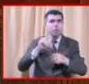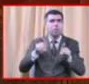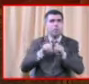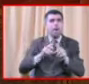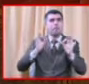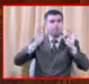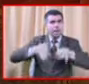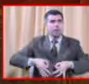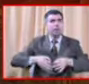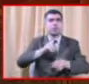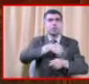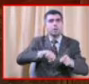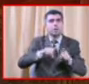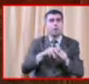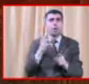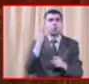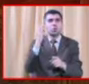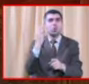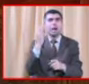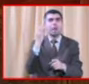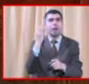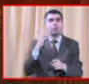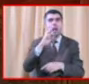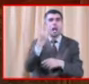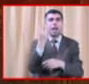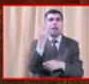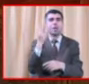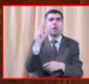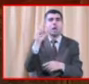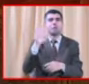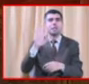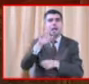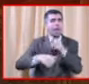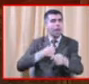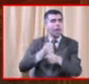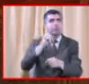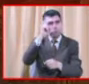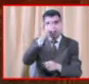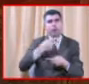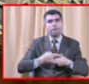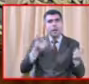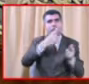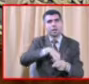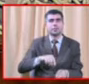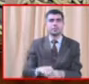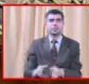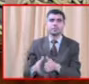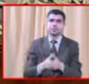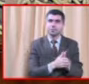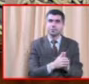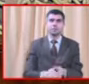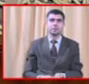كذلك انه 3 شهور ولا 4 شهور الاولى من سنه 2015 ان شاء الله غنشغلوه. شكرا. تعقيب السيد النائب